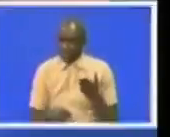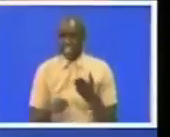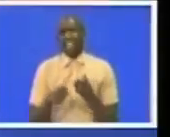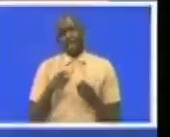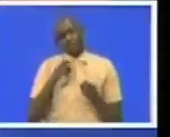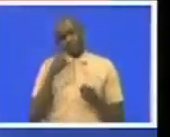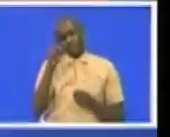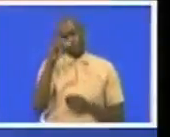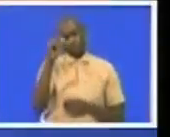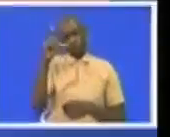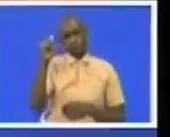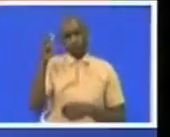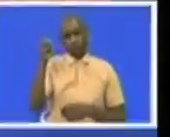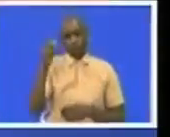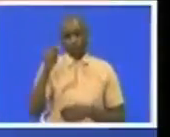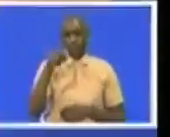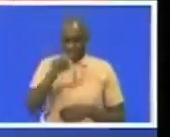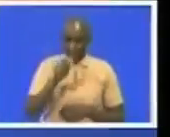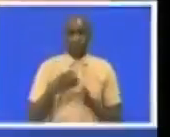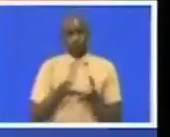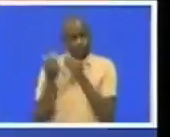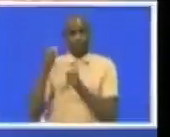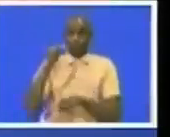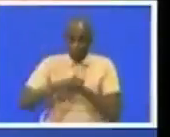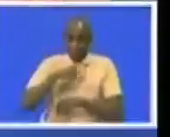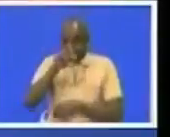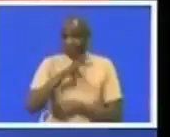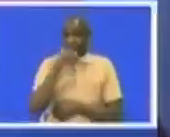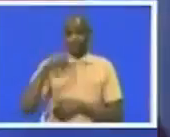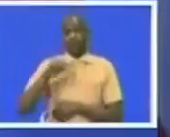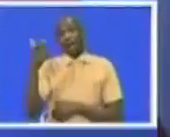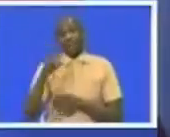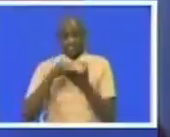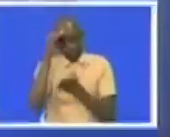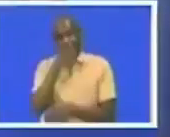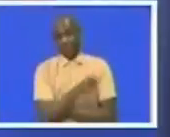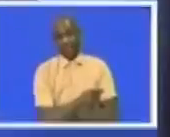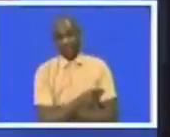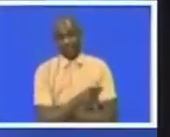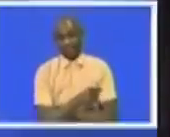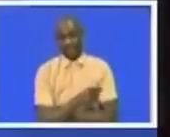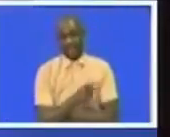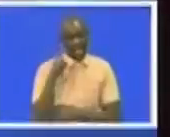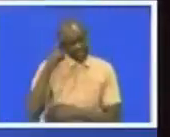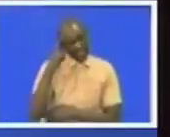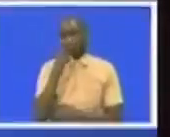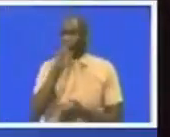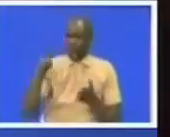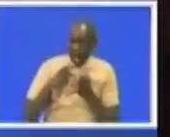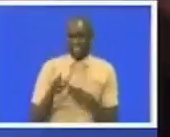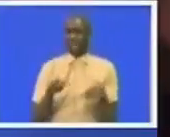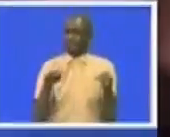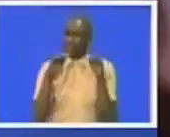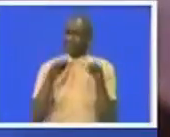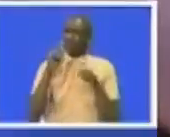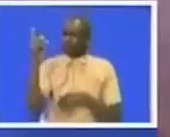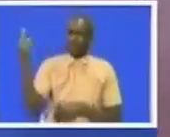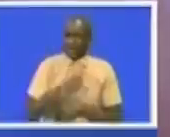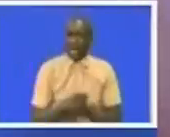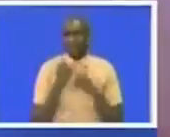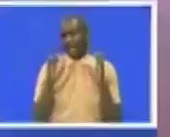Solomon alitoweka shuleni baada ya kumibia mwanafunzi mwenzake. Nikamkojea kama masaa mawili, nikaona